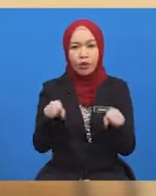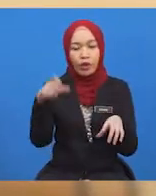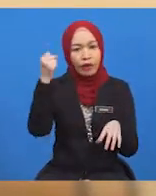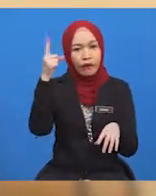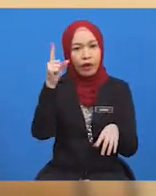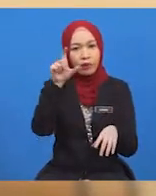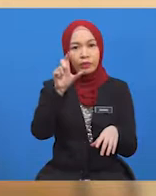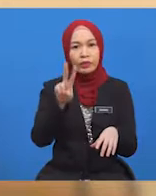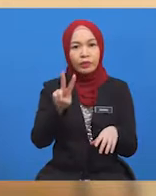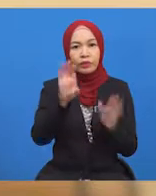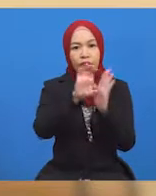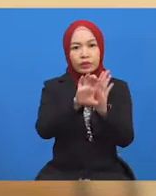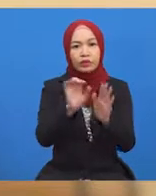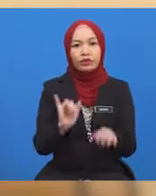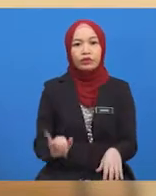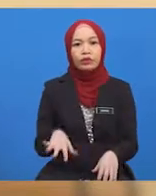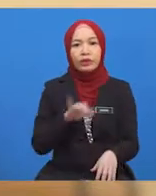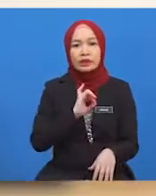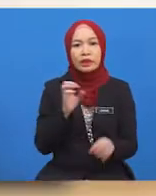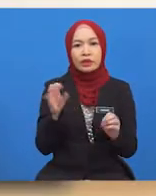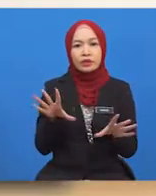contoh yang telah kita bincangkan tadi, ya.